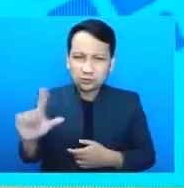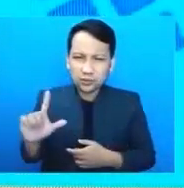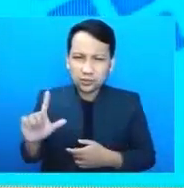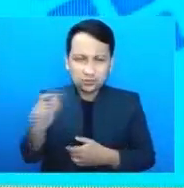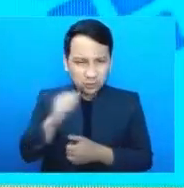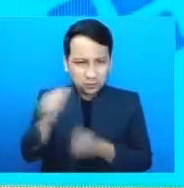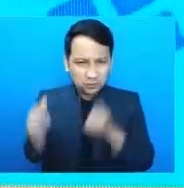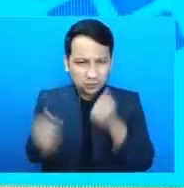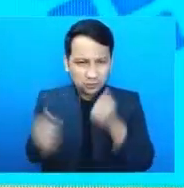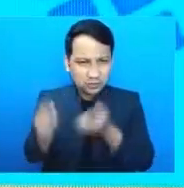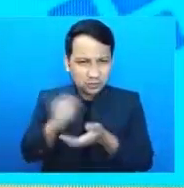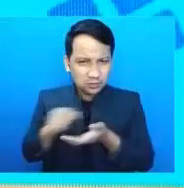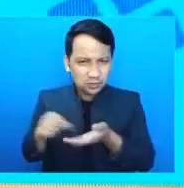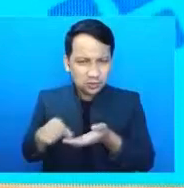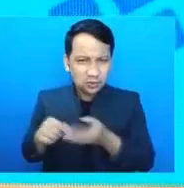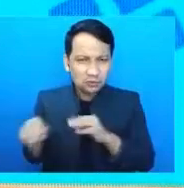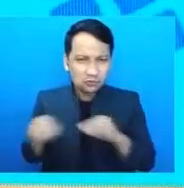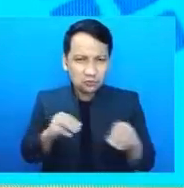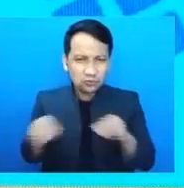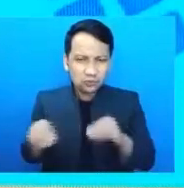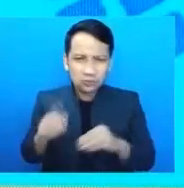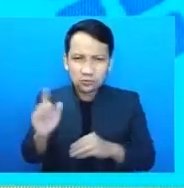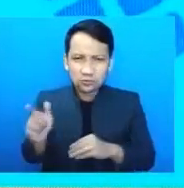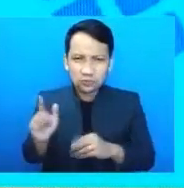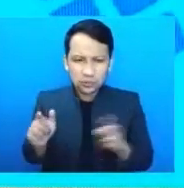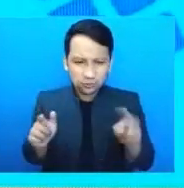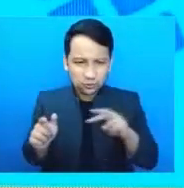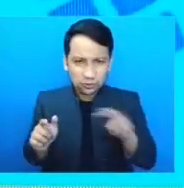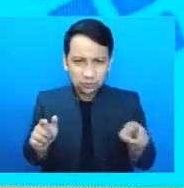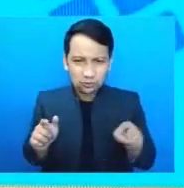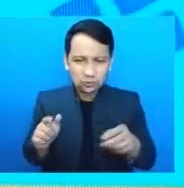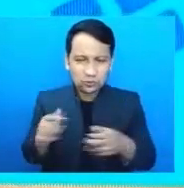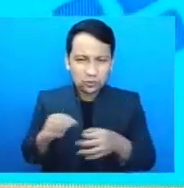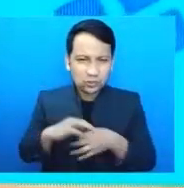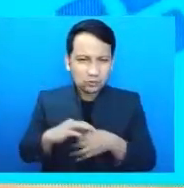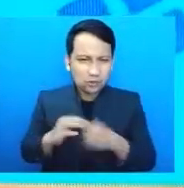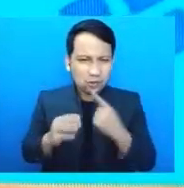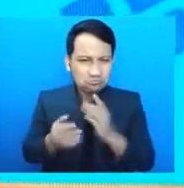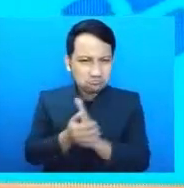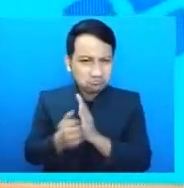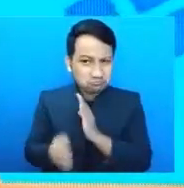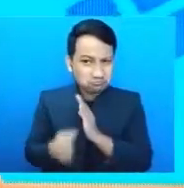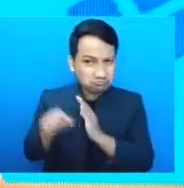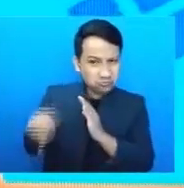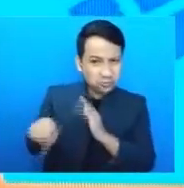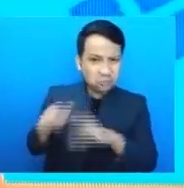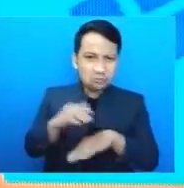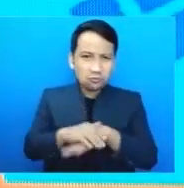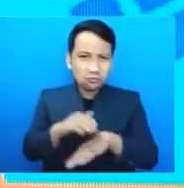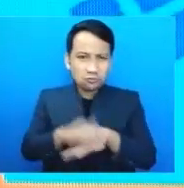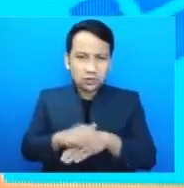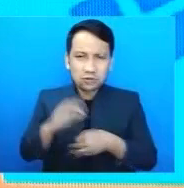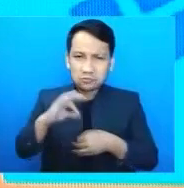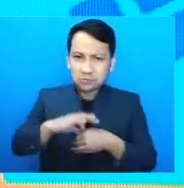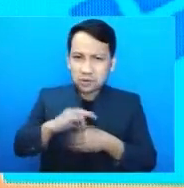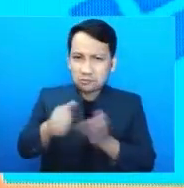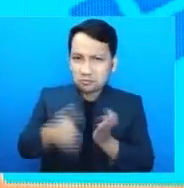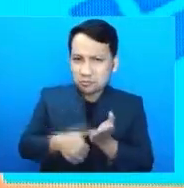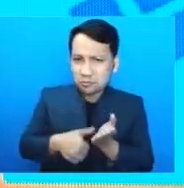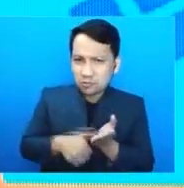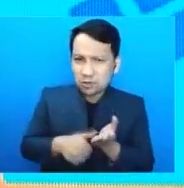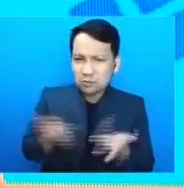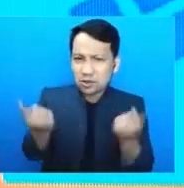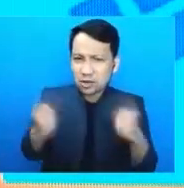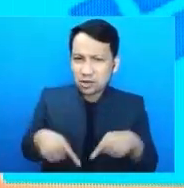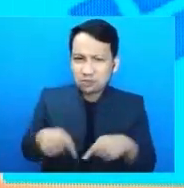na pakikilusin daw para sa 2022 elections. Ang mga eksperto may babala sa mga botante laban sa epekto ng mga